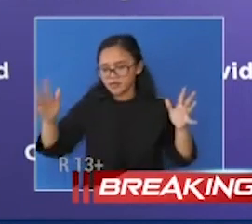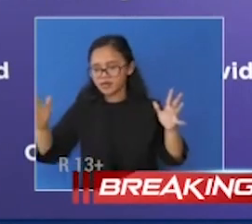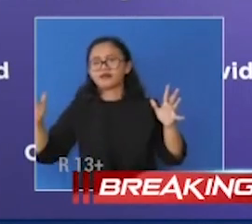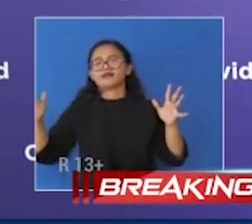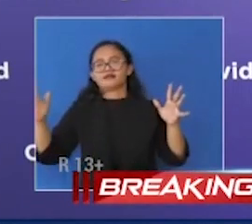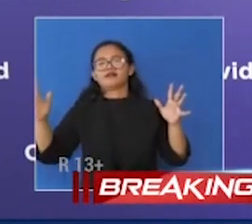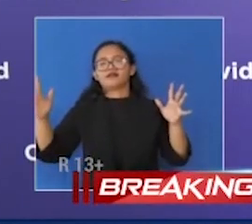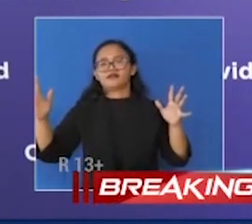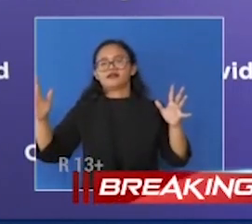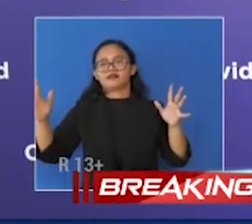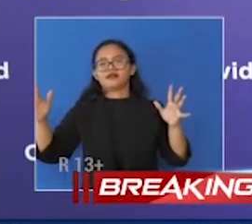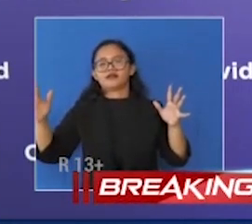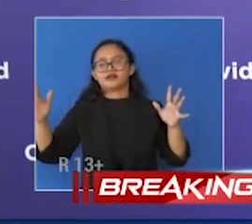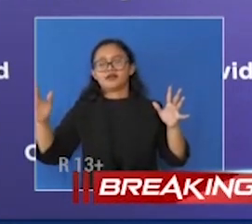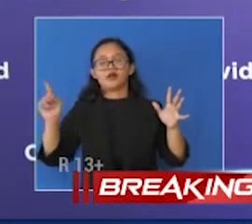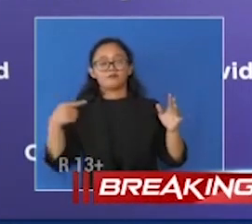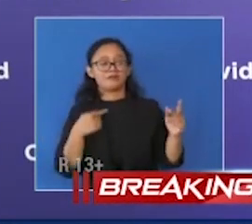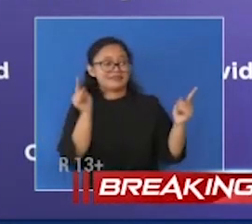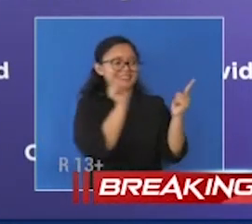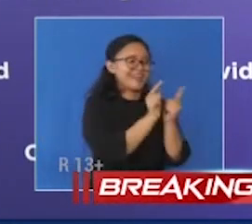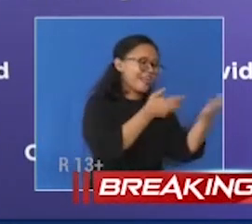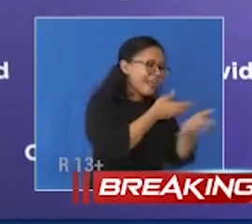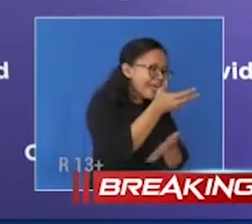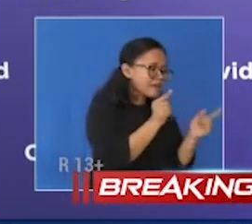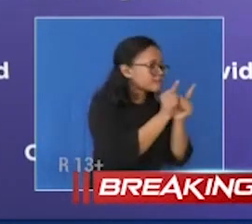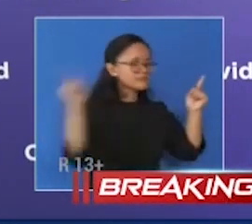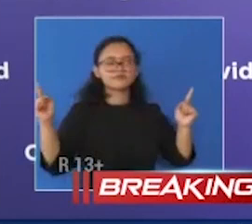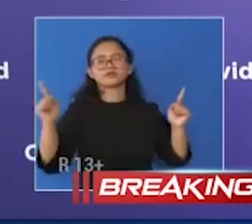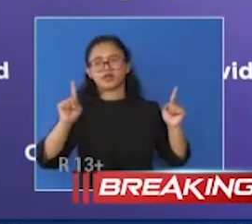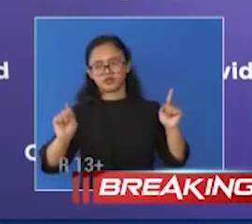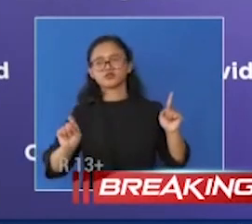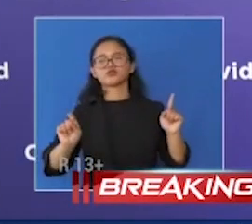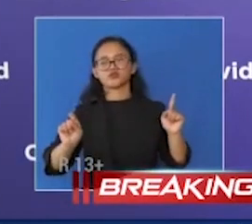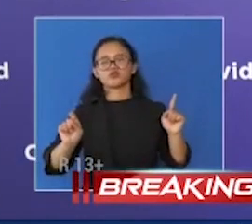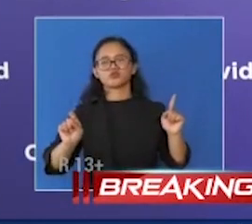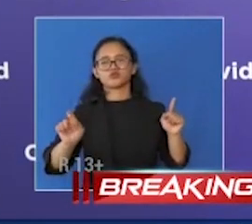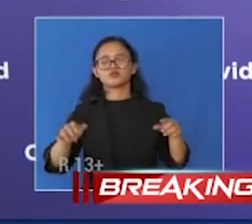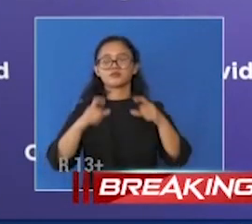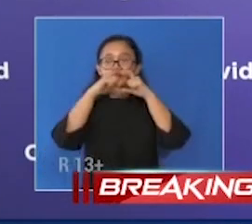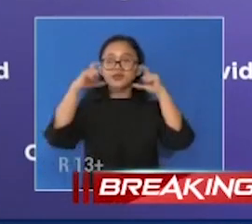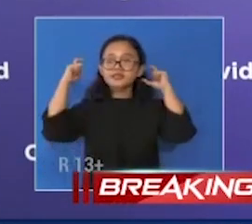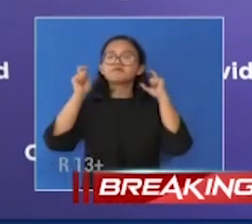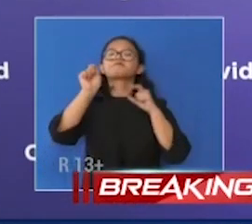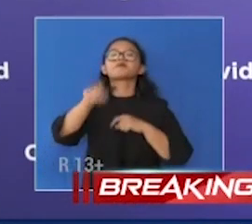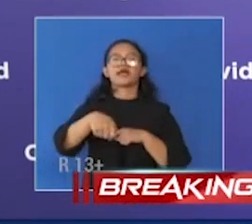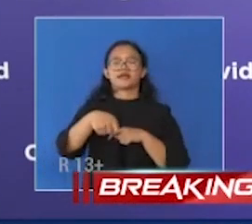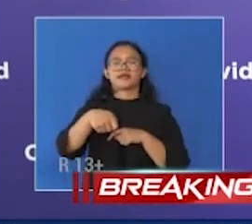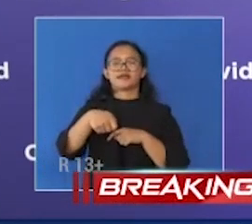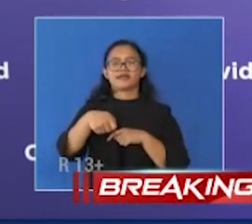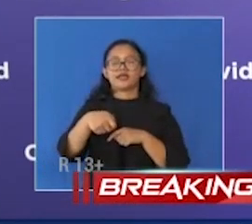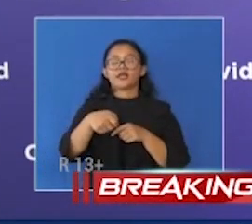aman pada saat melakukan komunikasi sosial secara fisik gunakan masker kalau keluar rumah